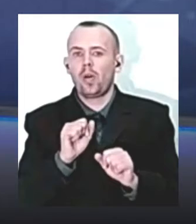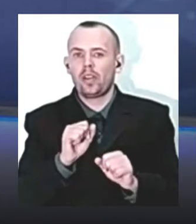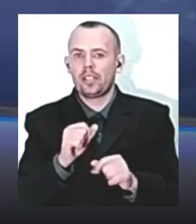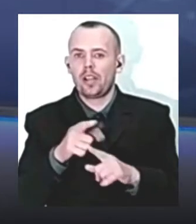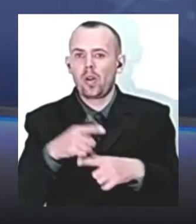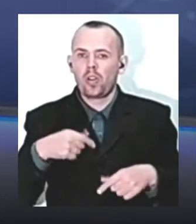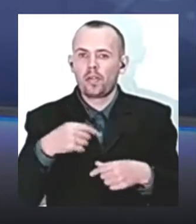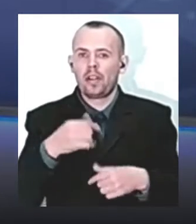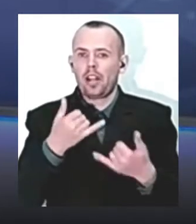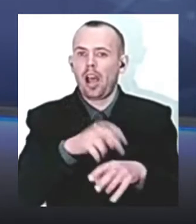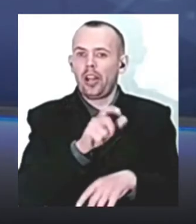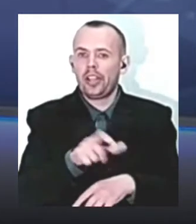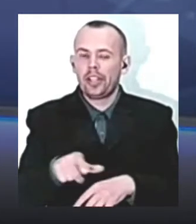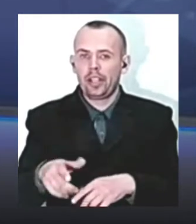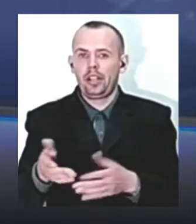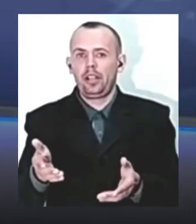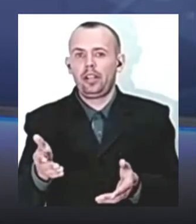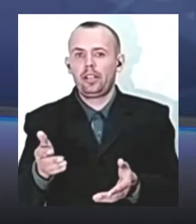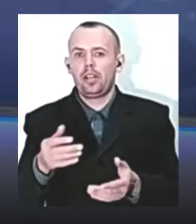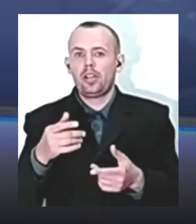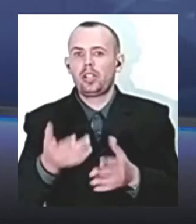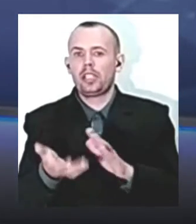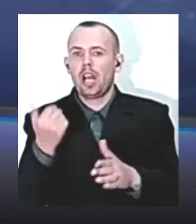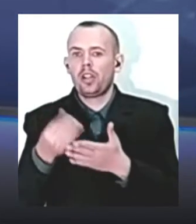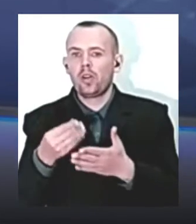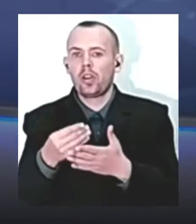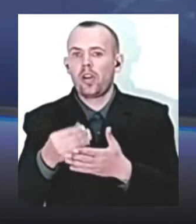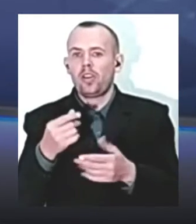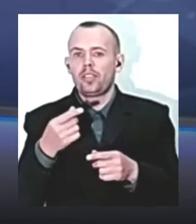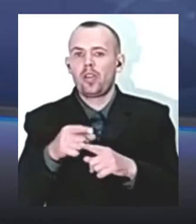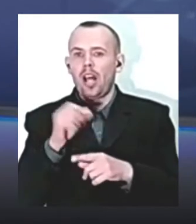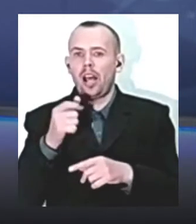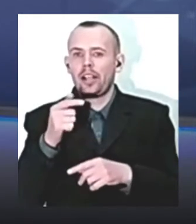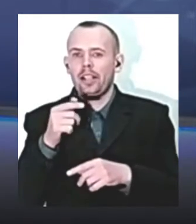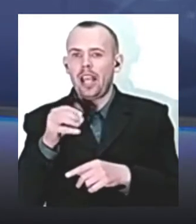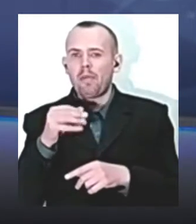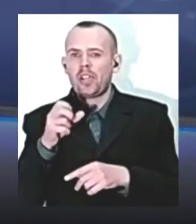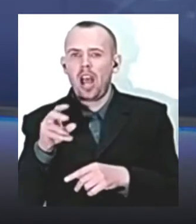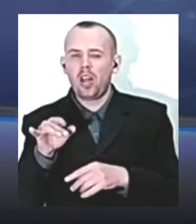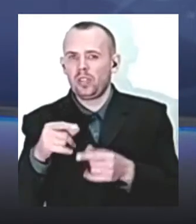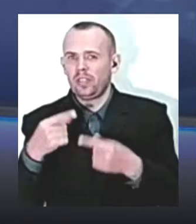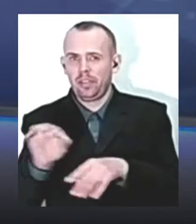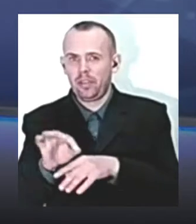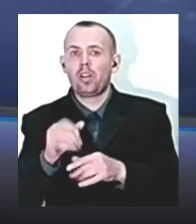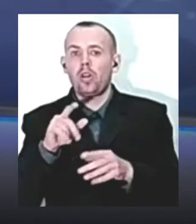лікарів, зняти кошти із гемодіалізу, з чого зняти. Тому тут, знаєте, я